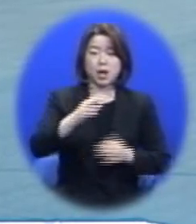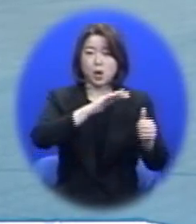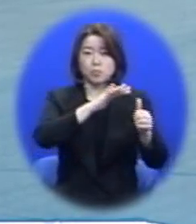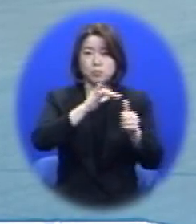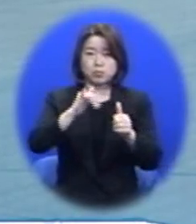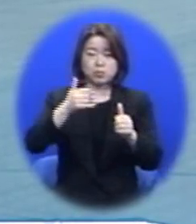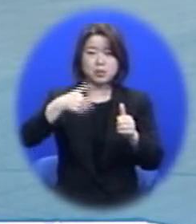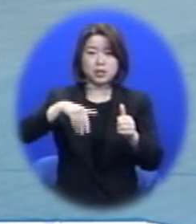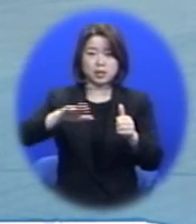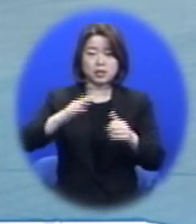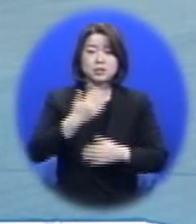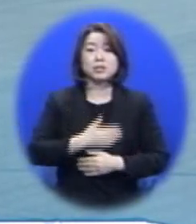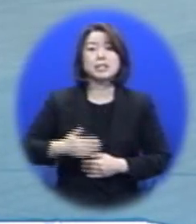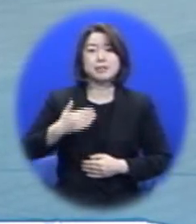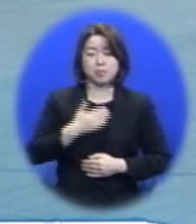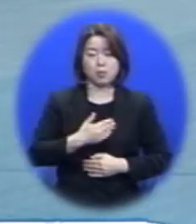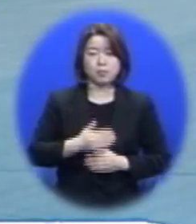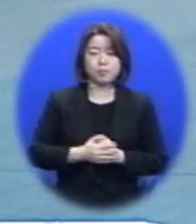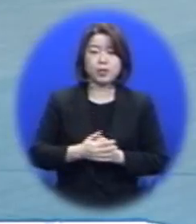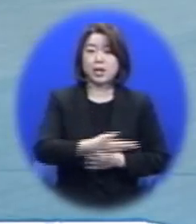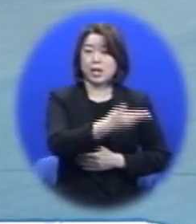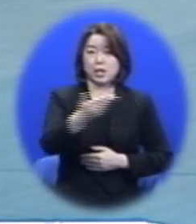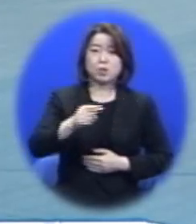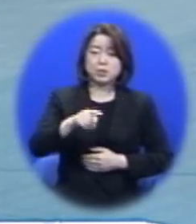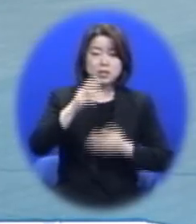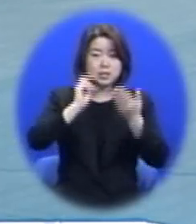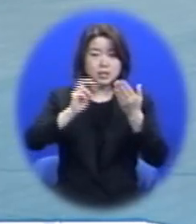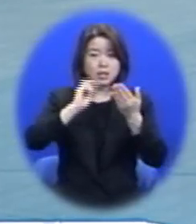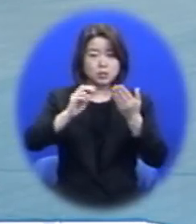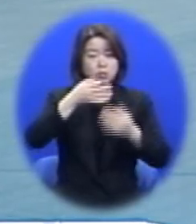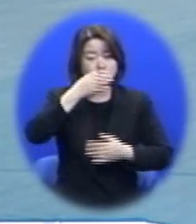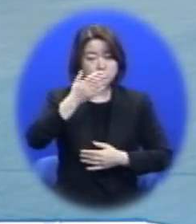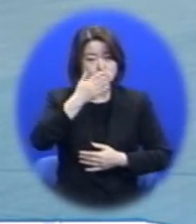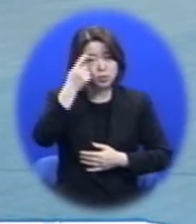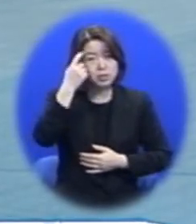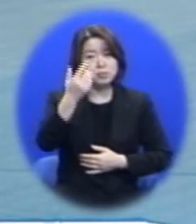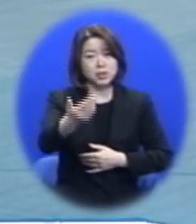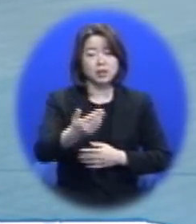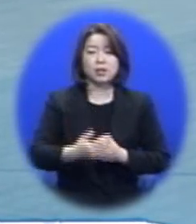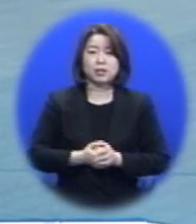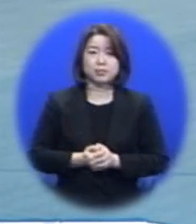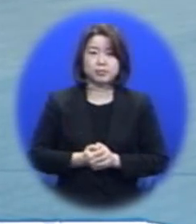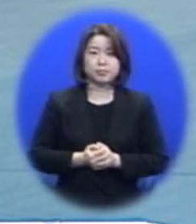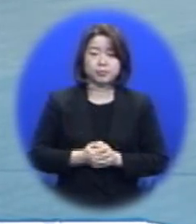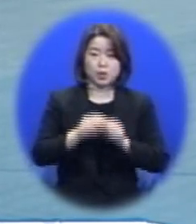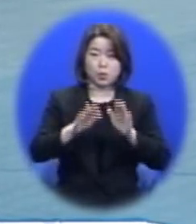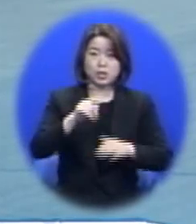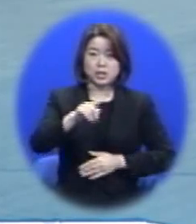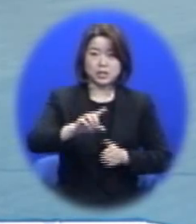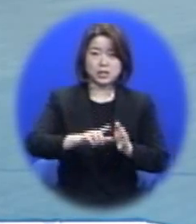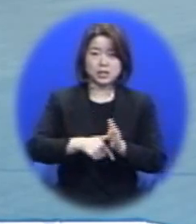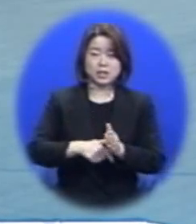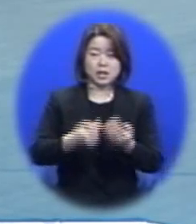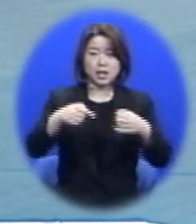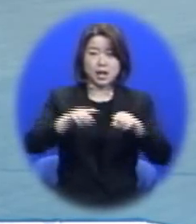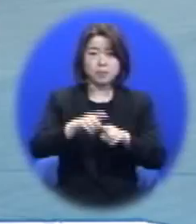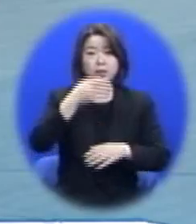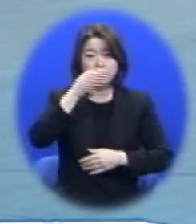나선 이몸입니다. 여러분들은 이 찬송을 부를 수 있으십니까? 오늘 이 시간 한번